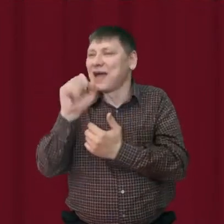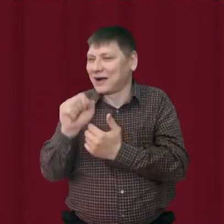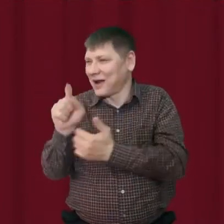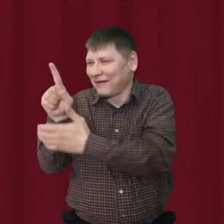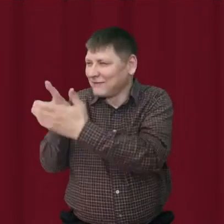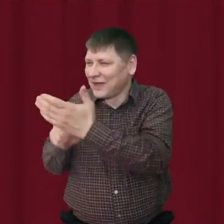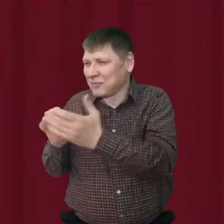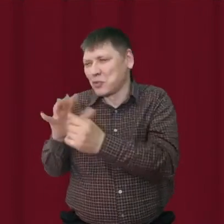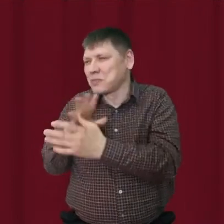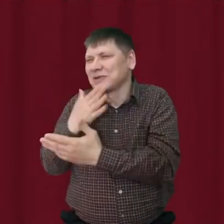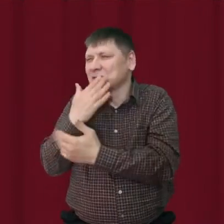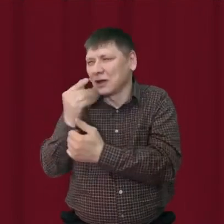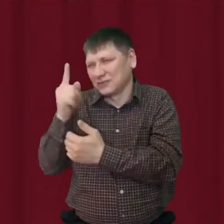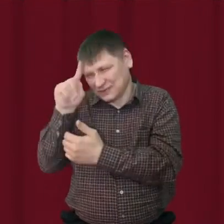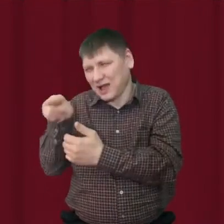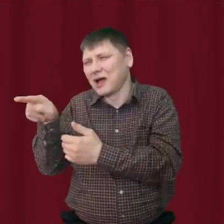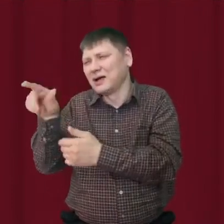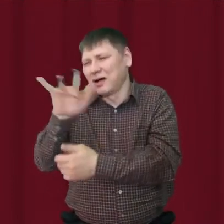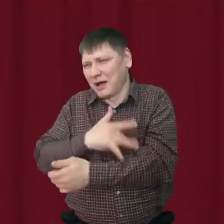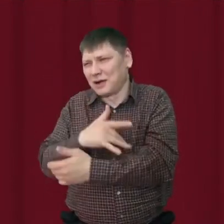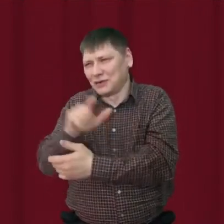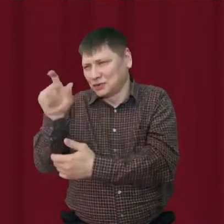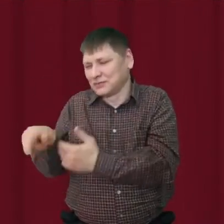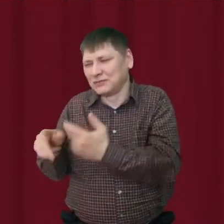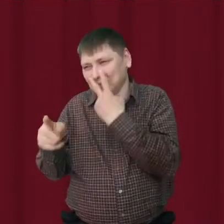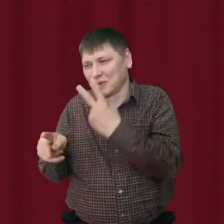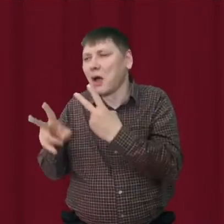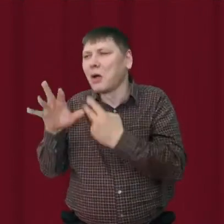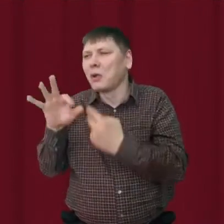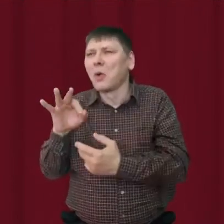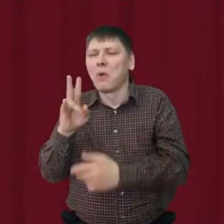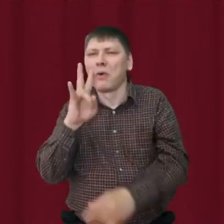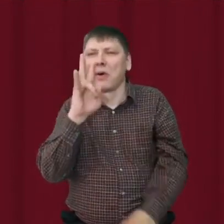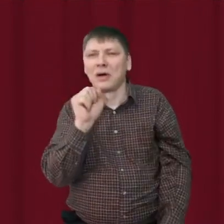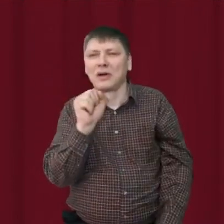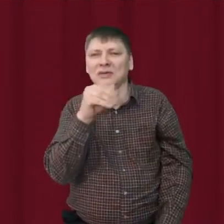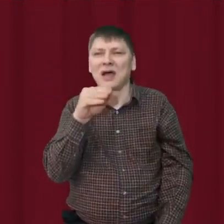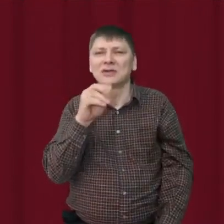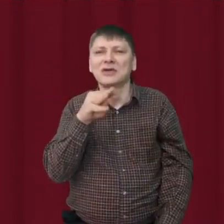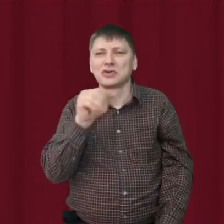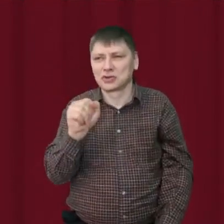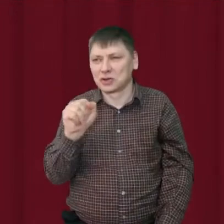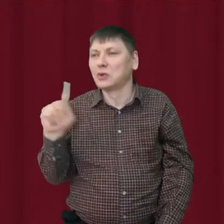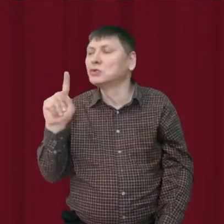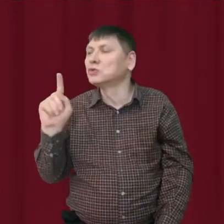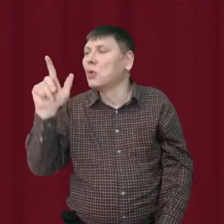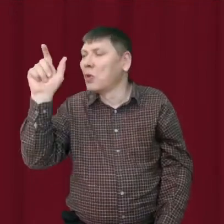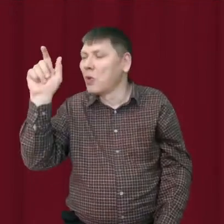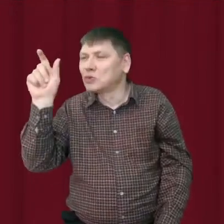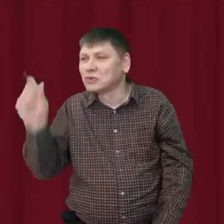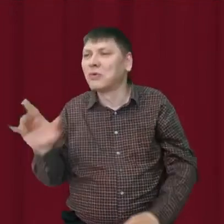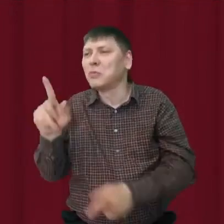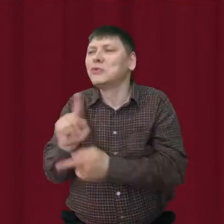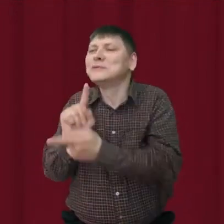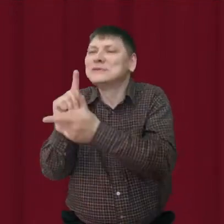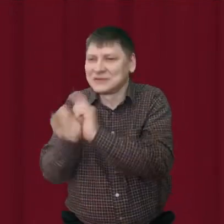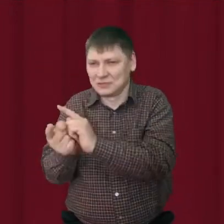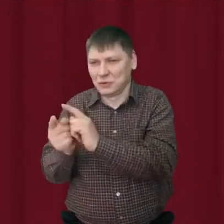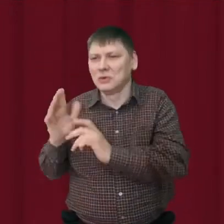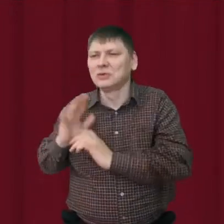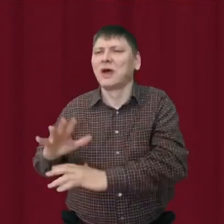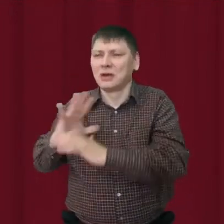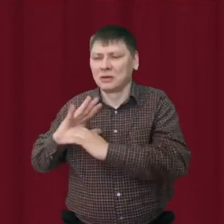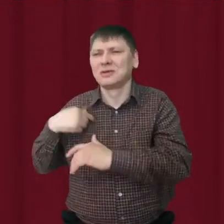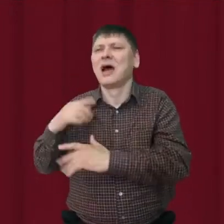оставляет дальше, скажем, желание человека помочь ему меняться и возрастать. И в итоге любовь все переносит.